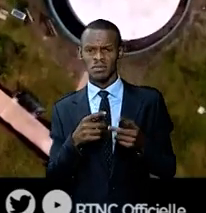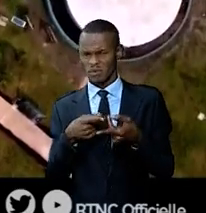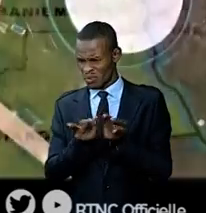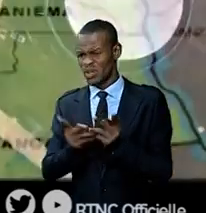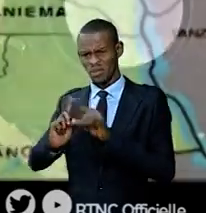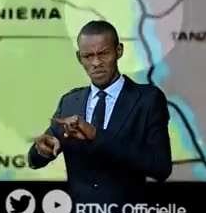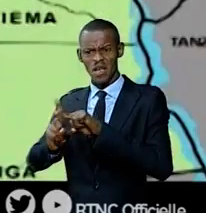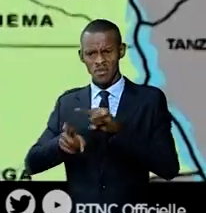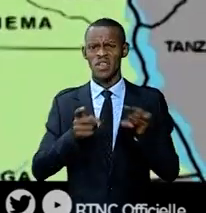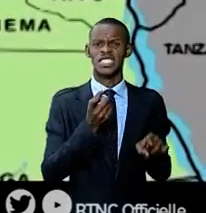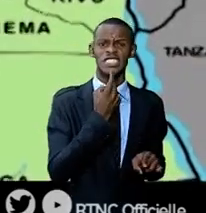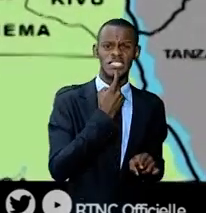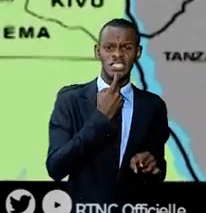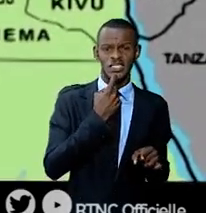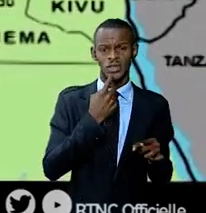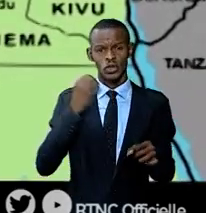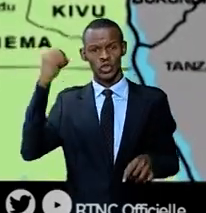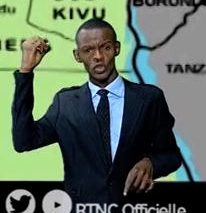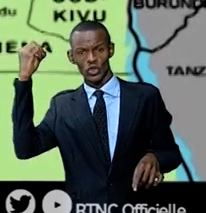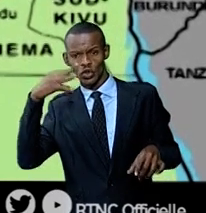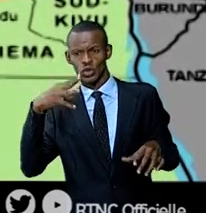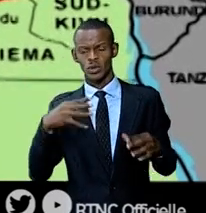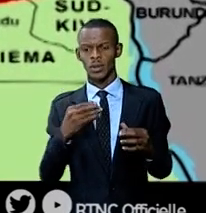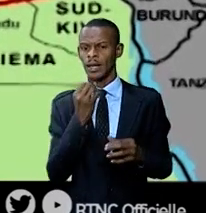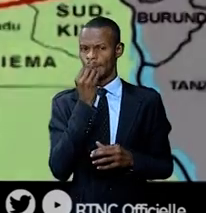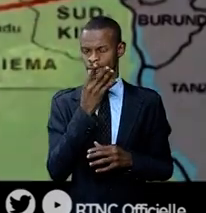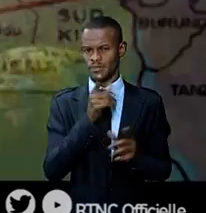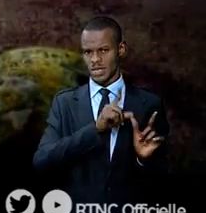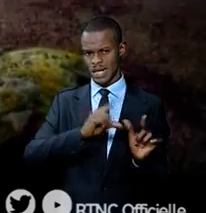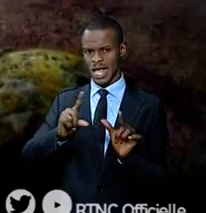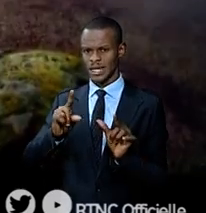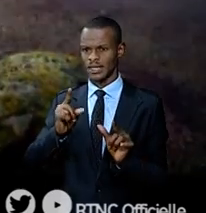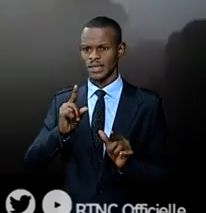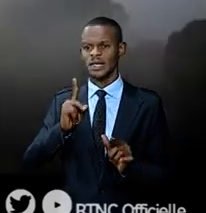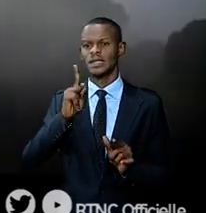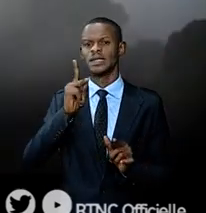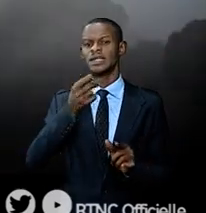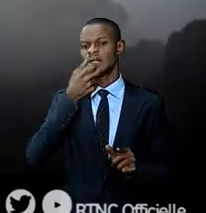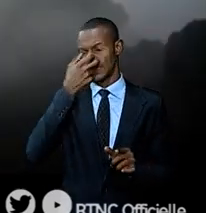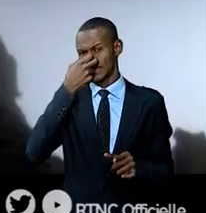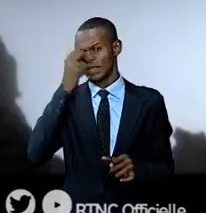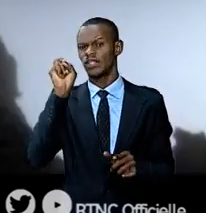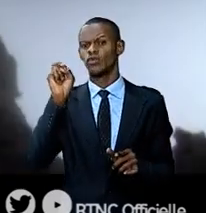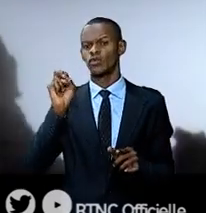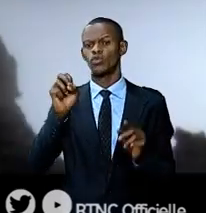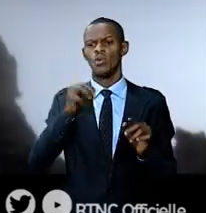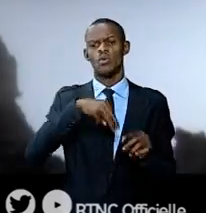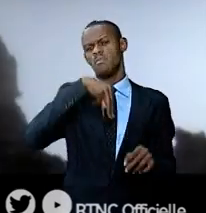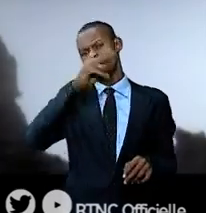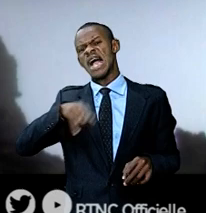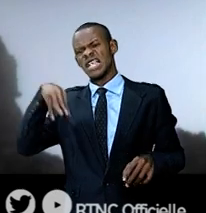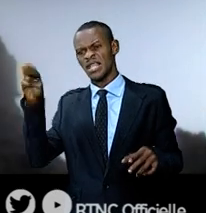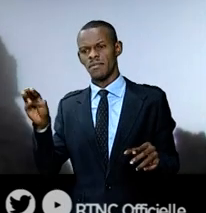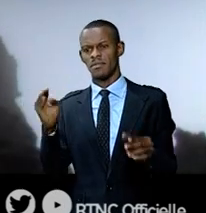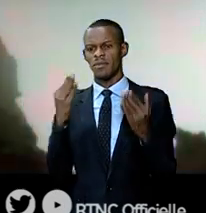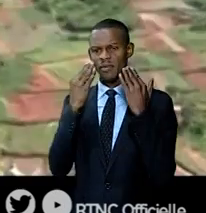artificielle. Plaçons-nous sur l'axe Kivu-Maniema province orientale, qui est l'un des axes les plus sollicités par